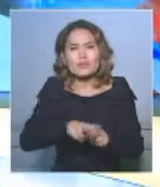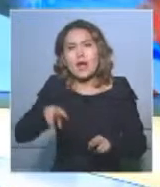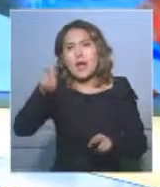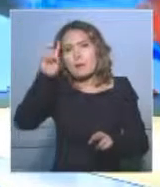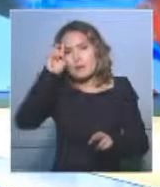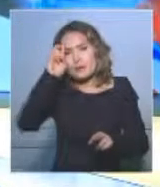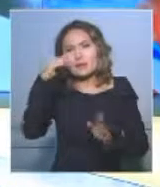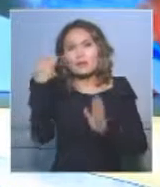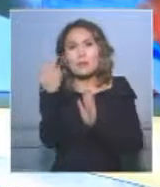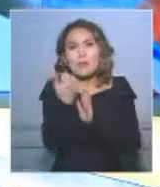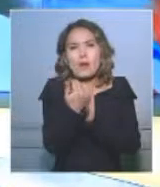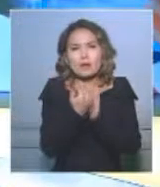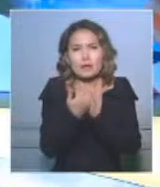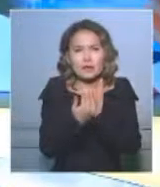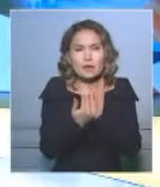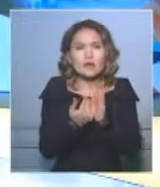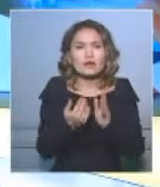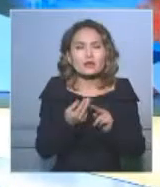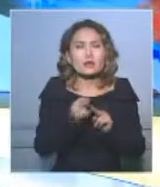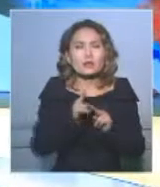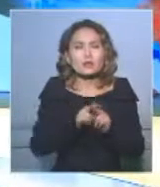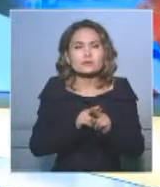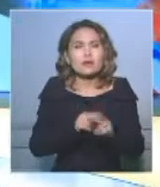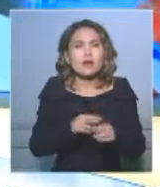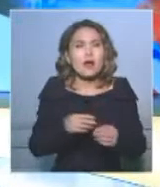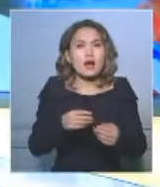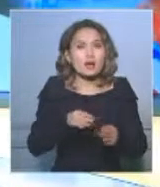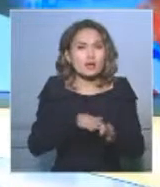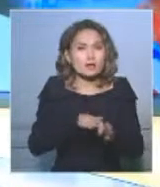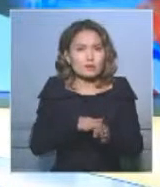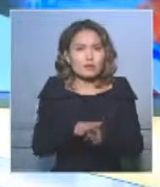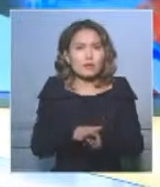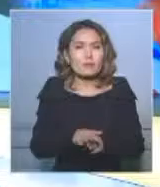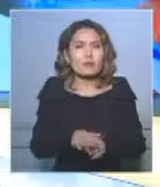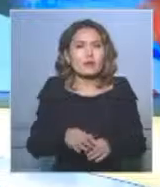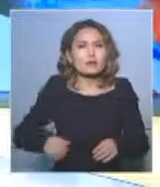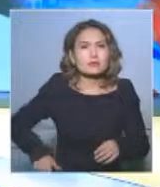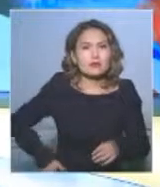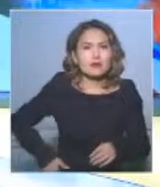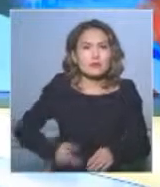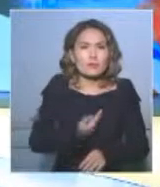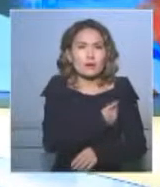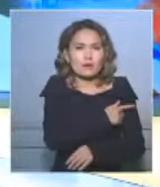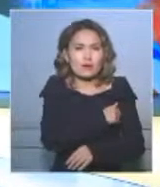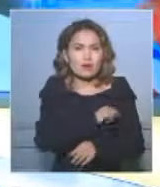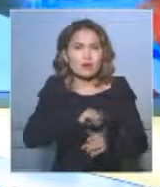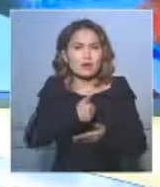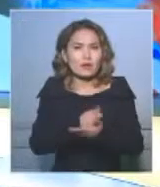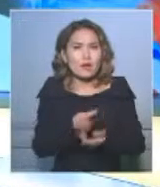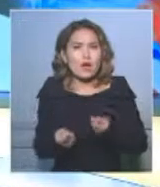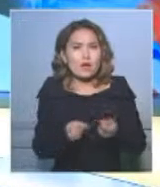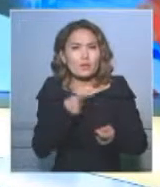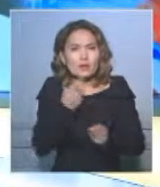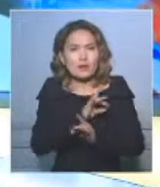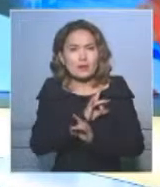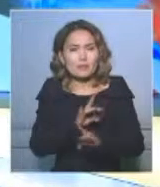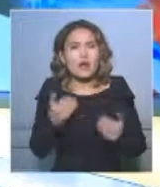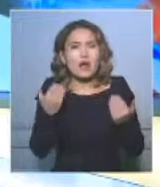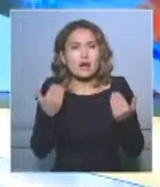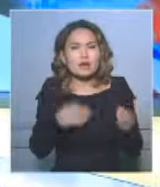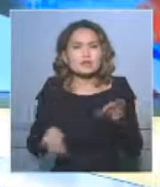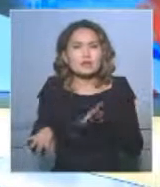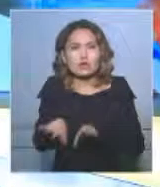пікірін білдірген ұлттық ғылыми медициналық орталықтың директоры Абай Байгенжин осындай пікірде. Дәрігердің айтуынша, қазіргі жоба